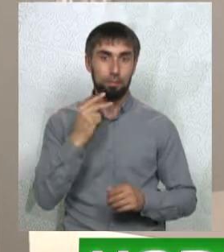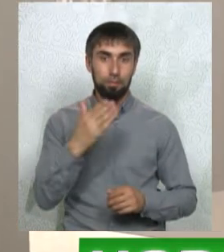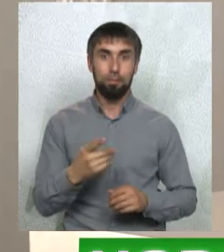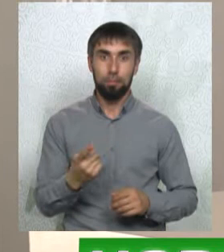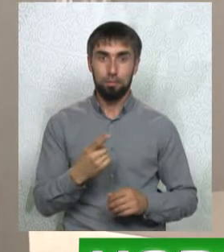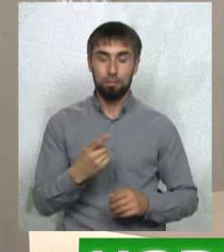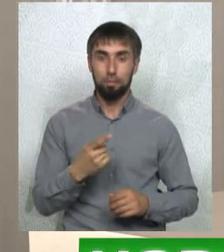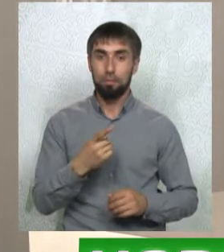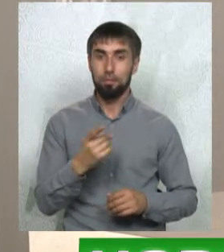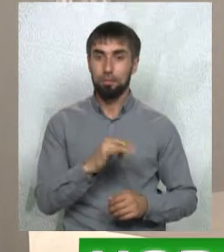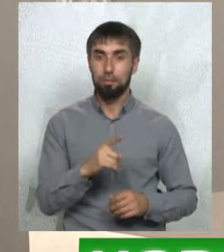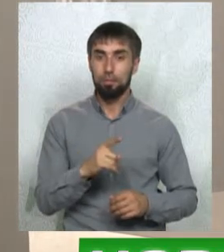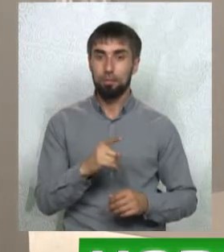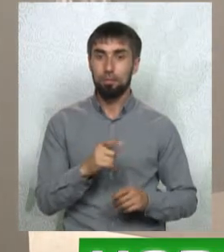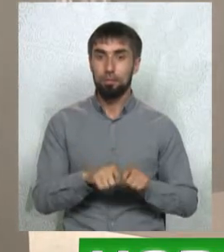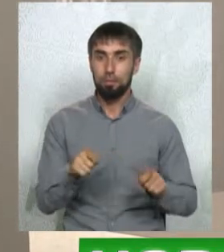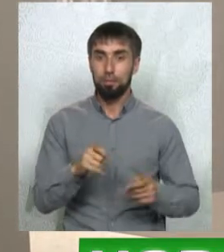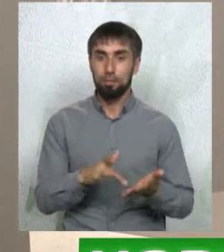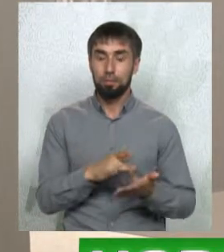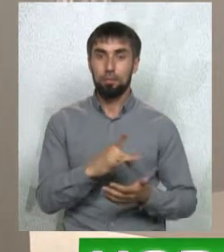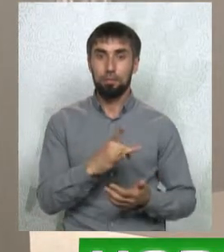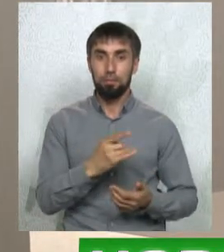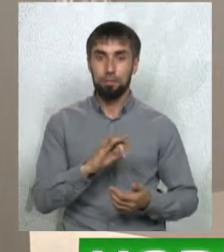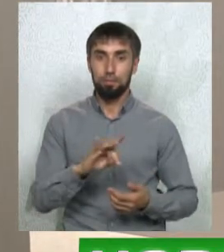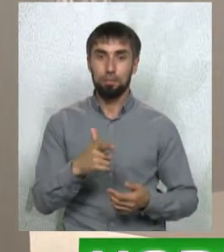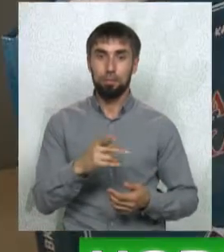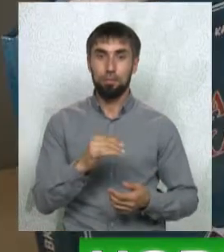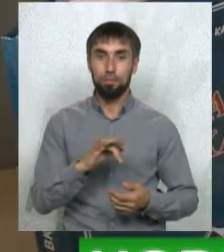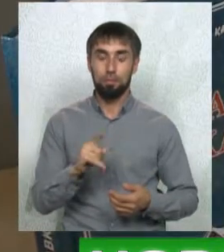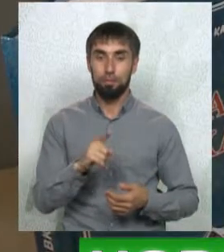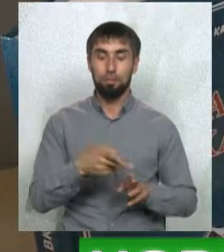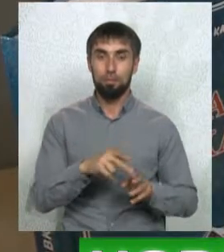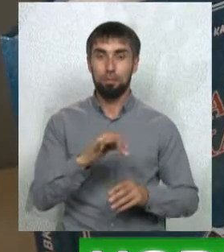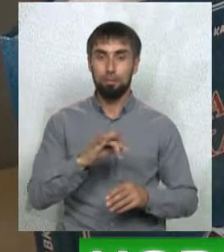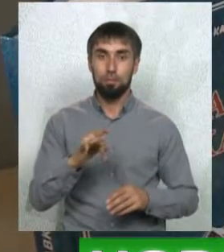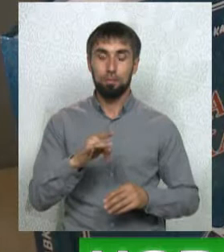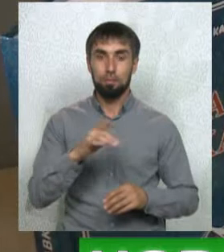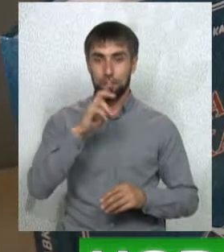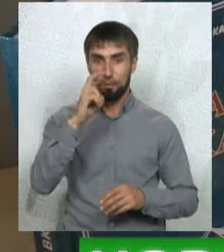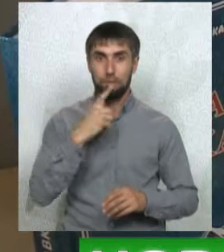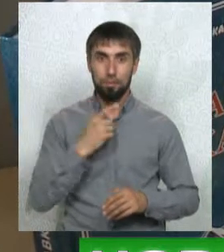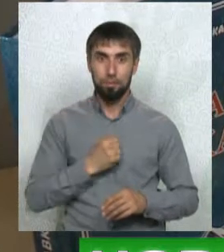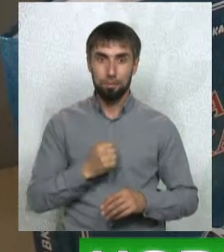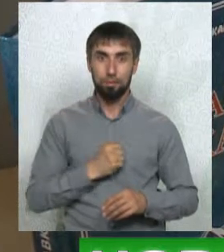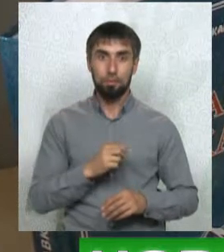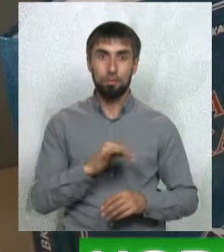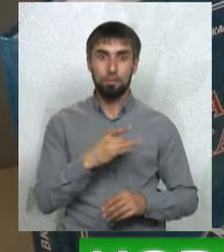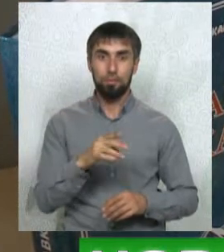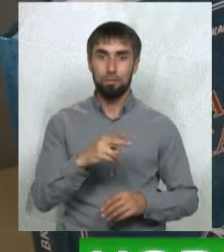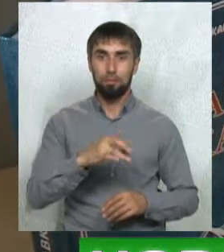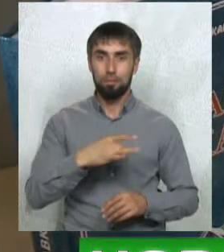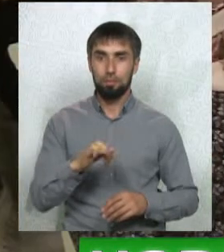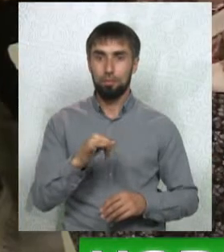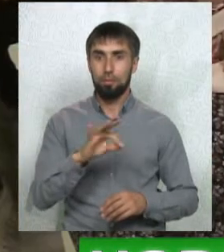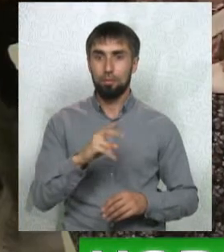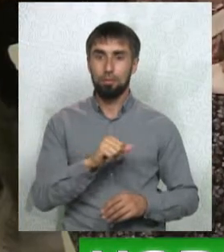первых. Одна из презентуемых книг – «Рыцарь Кавказа» о Заурбеке Борове, ротмистре царской армии и генерал-майоре Персии. Это, пожалуй,